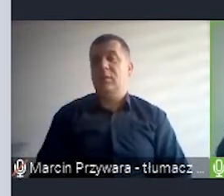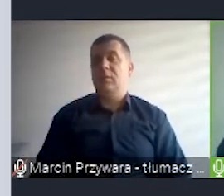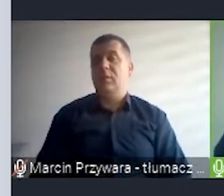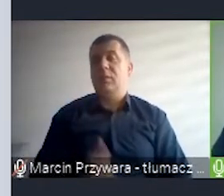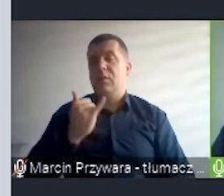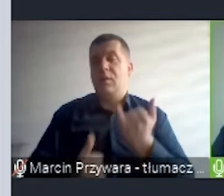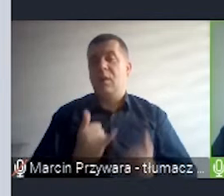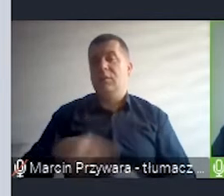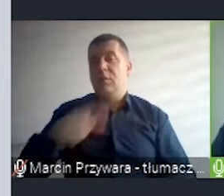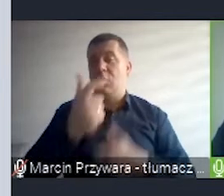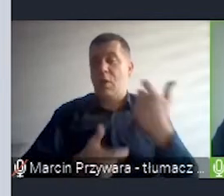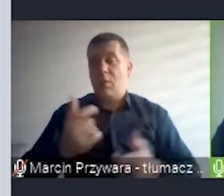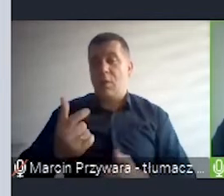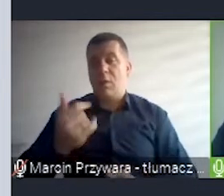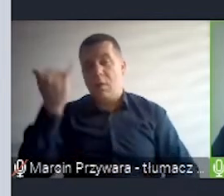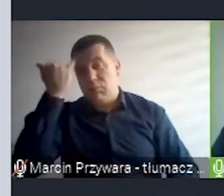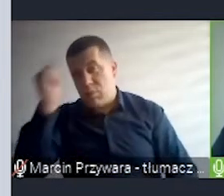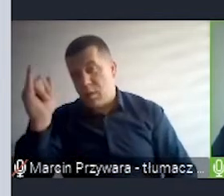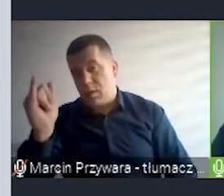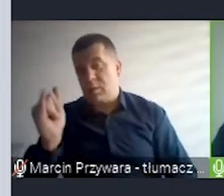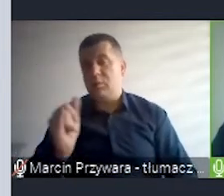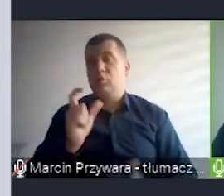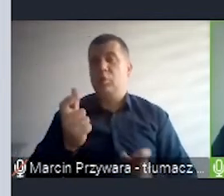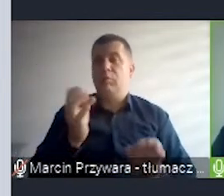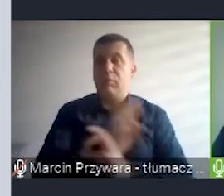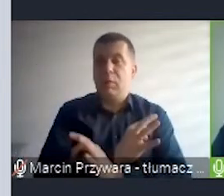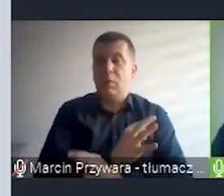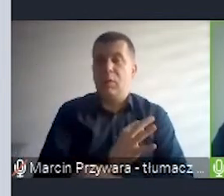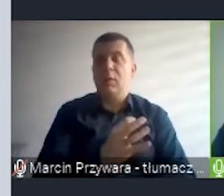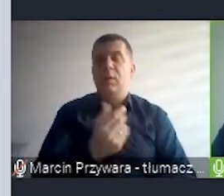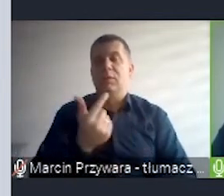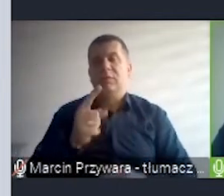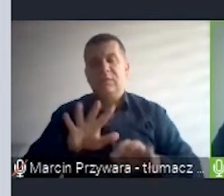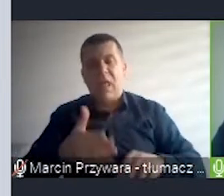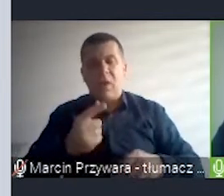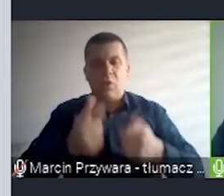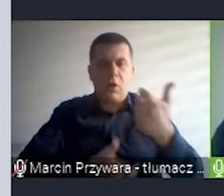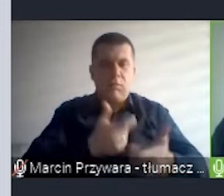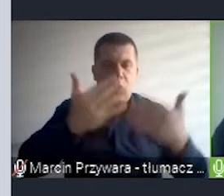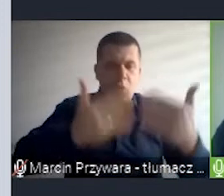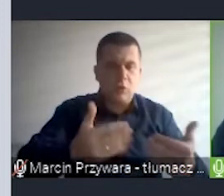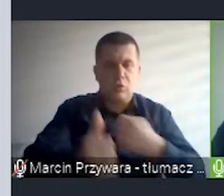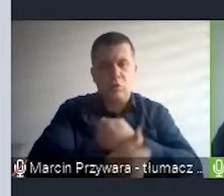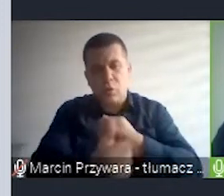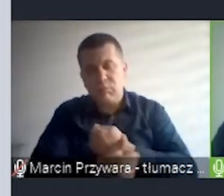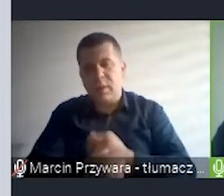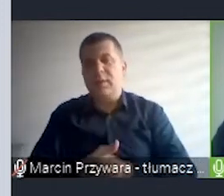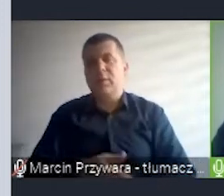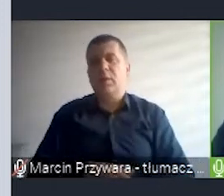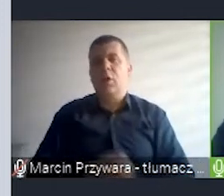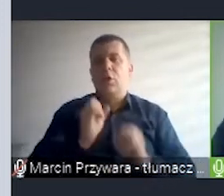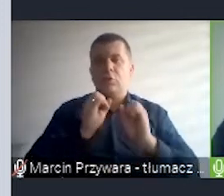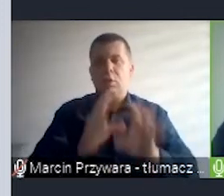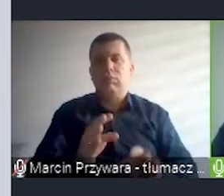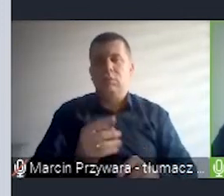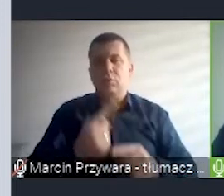Państwo popełniliście jakąś omyłkę, coś niewłaściwie rozliczyliście, gdzieś w dokumentach dopuściliście